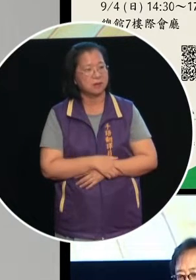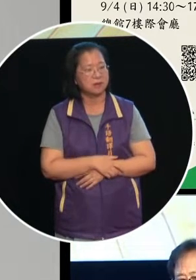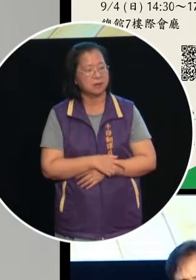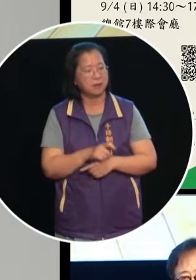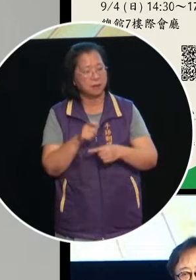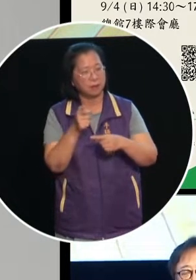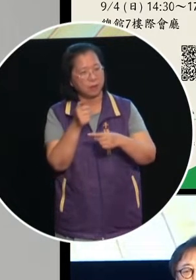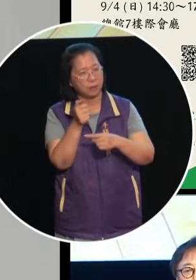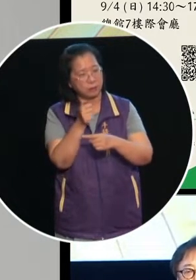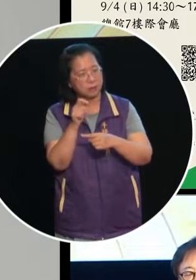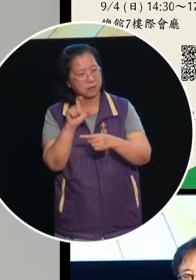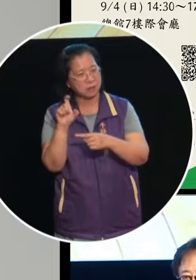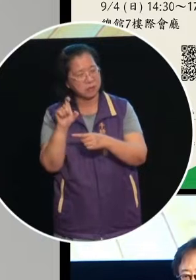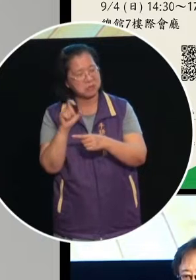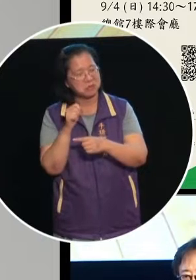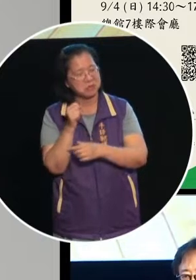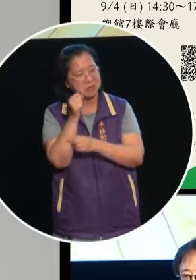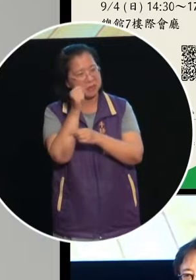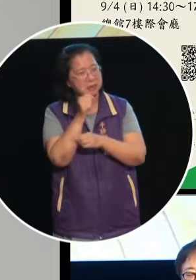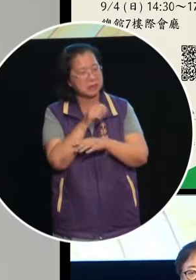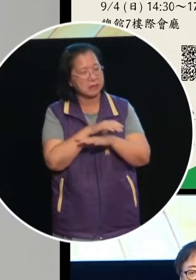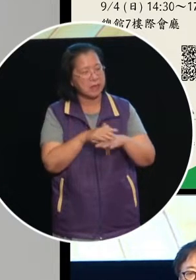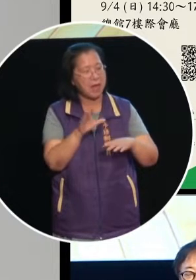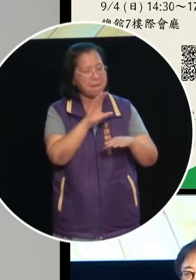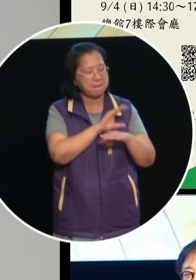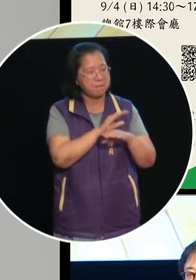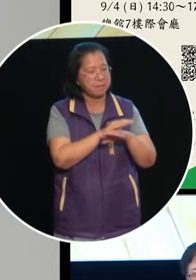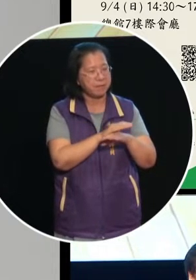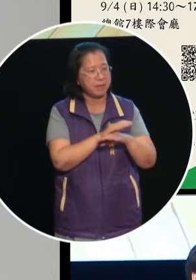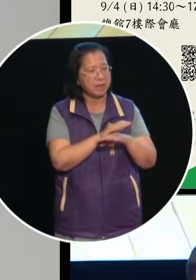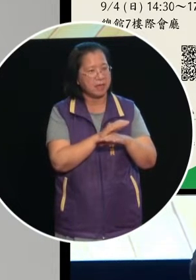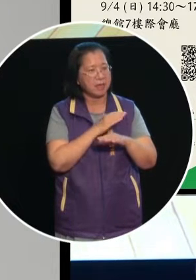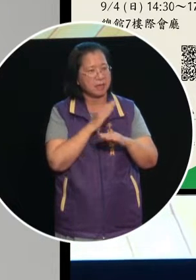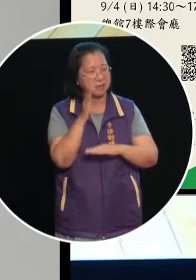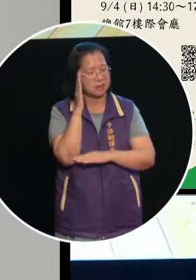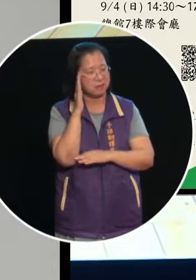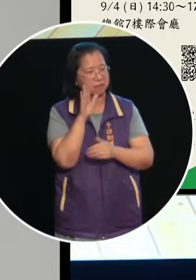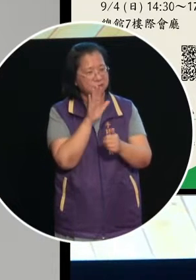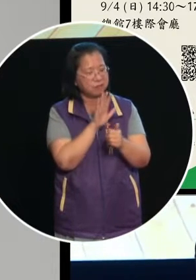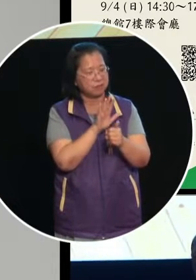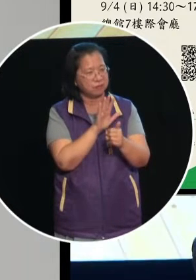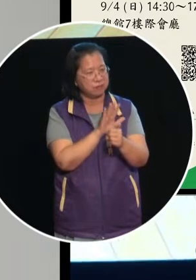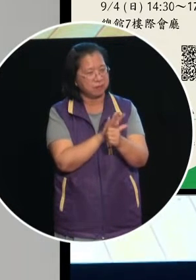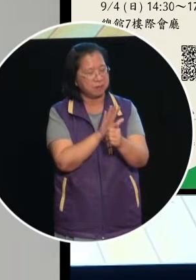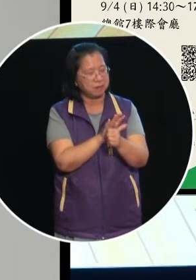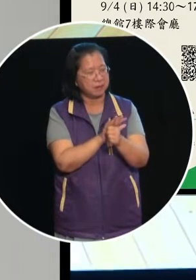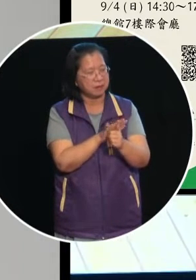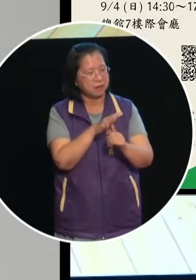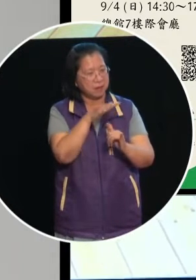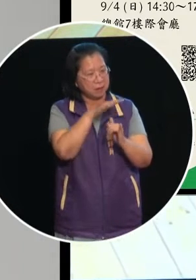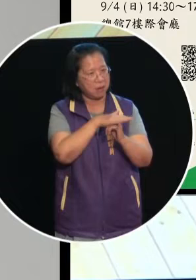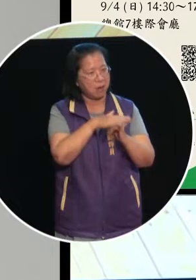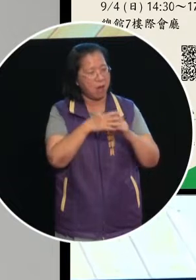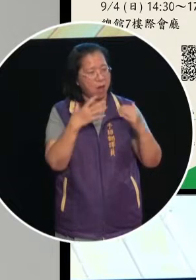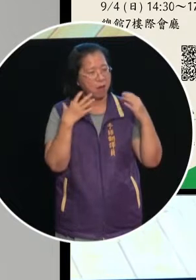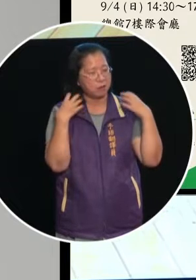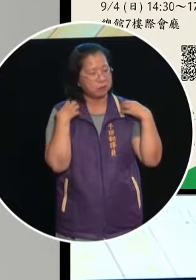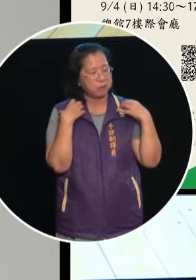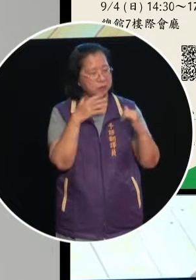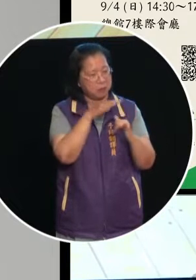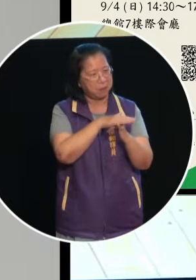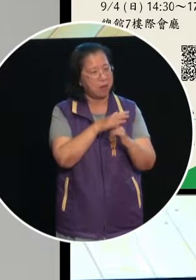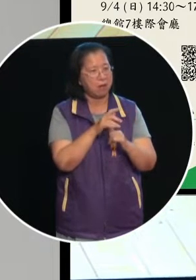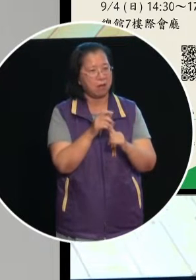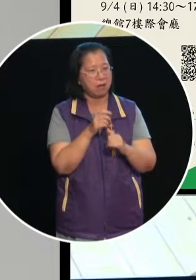50%到60%的人不支持安倍先生的国葬。我觉得这一点有点可惜。不过目